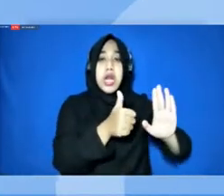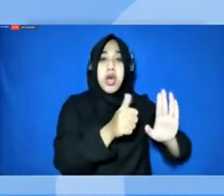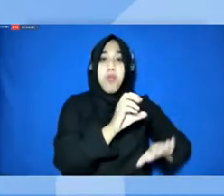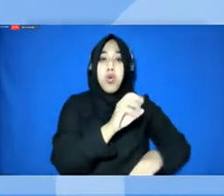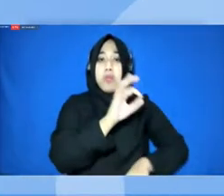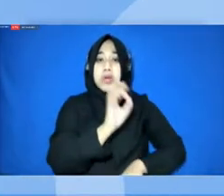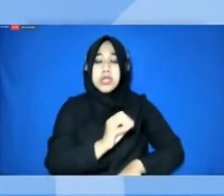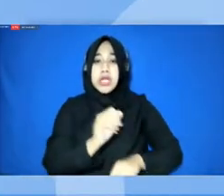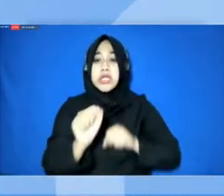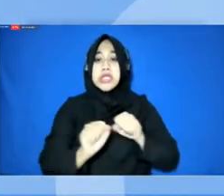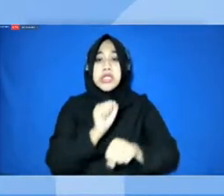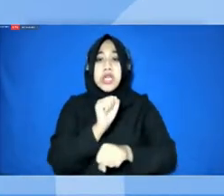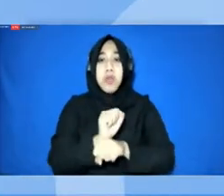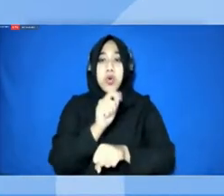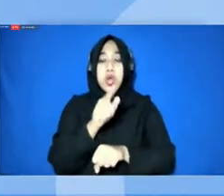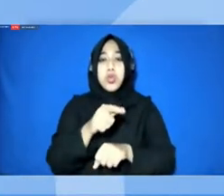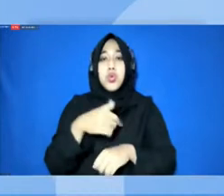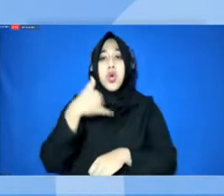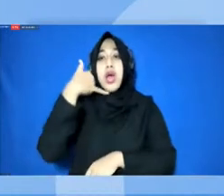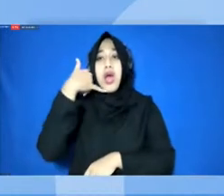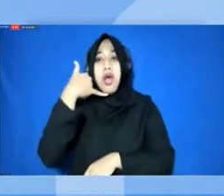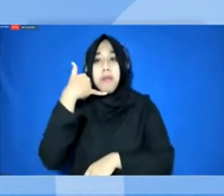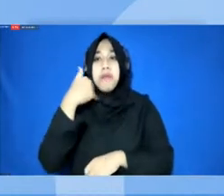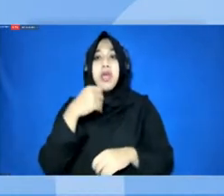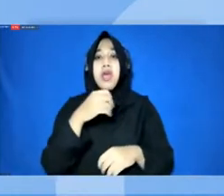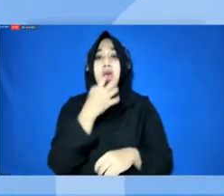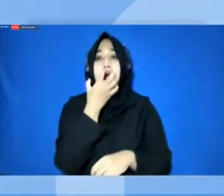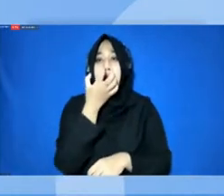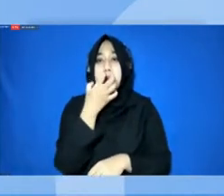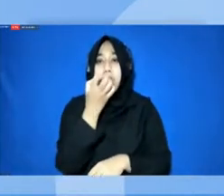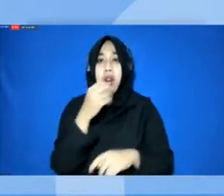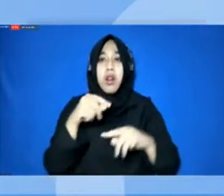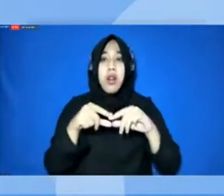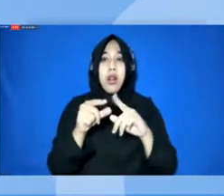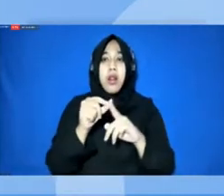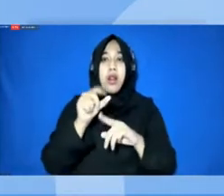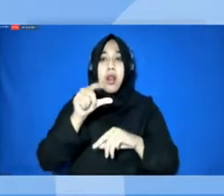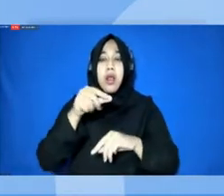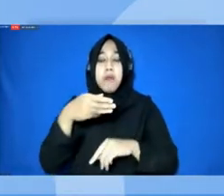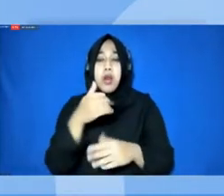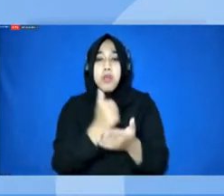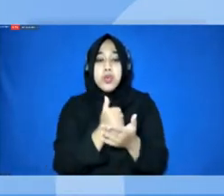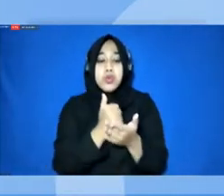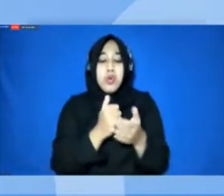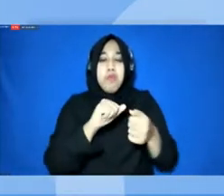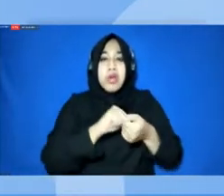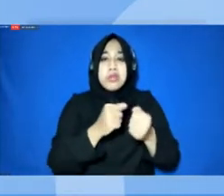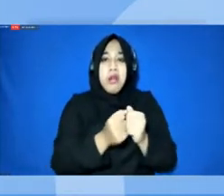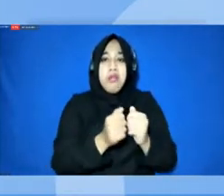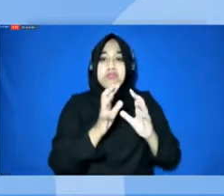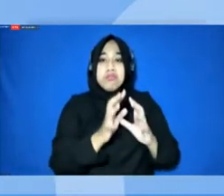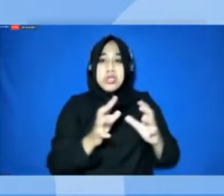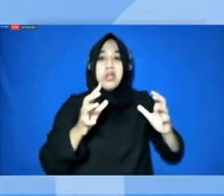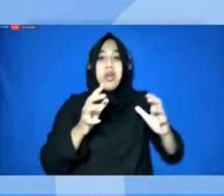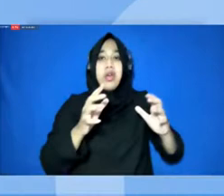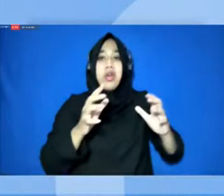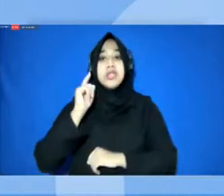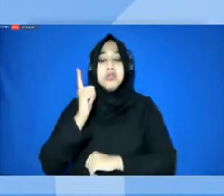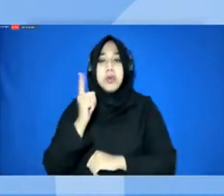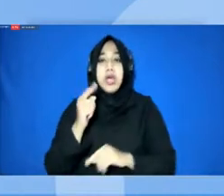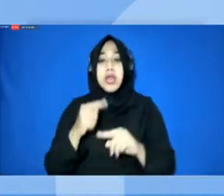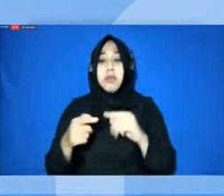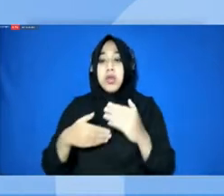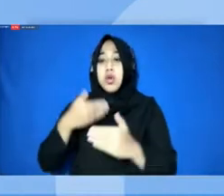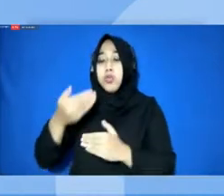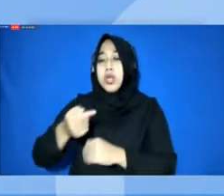di Singapura itulah pengguna Apple, ya. Dan ini kemudian menjadi masalah besar di pemerintah. Tapi kemudian